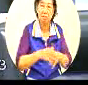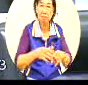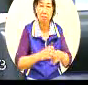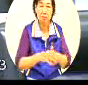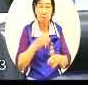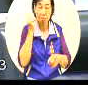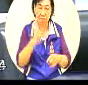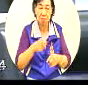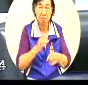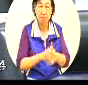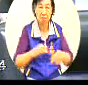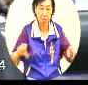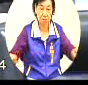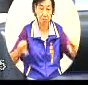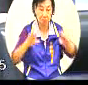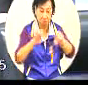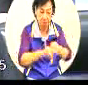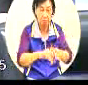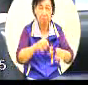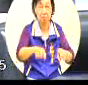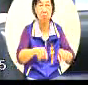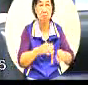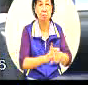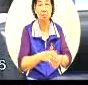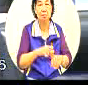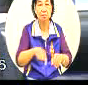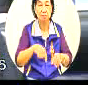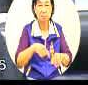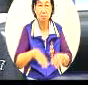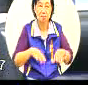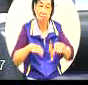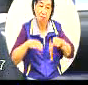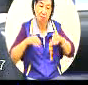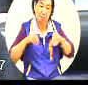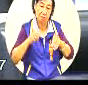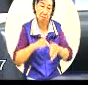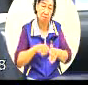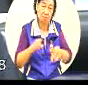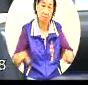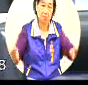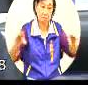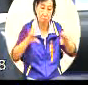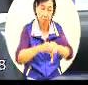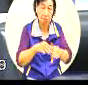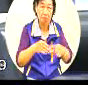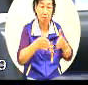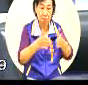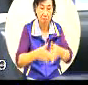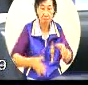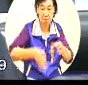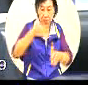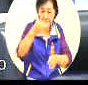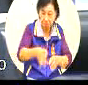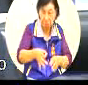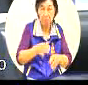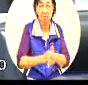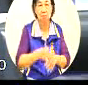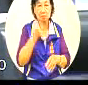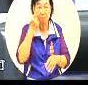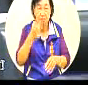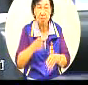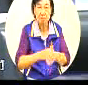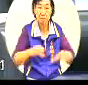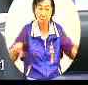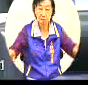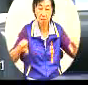啊，我有接管的人，我乖乖要配合你政府的政策，我需要来交钱。一个政府两个制度，我感觉安尼是对咱的